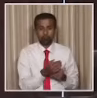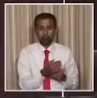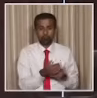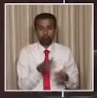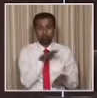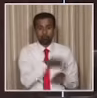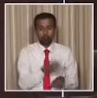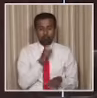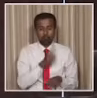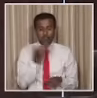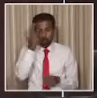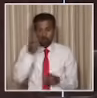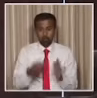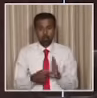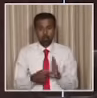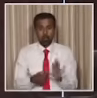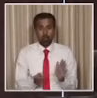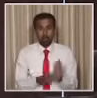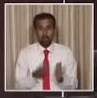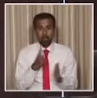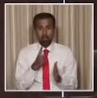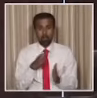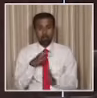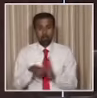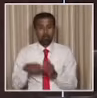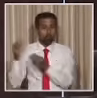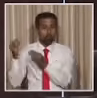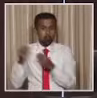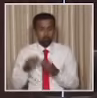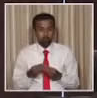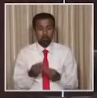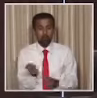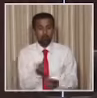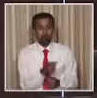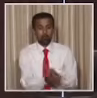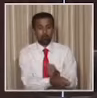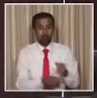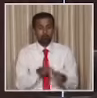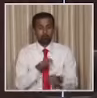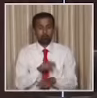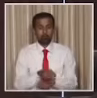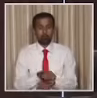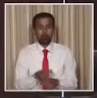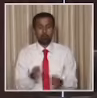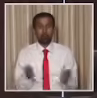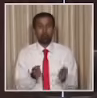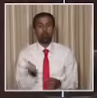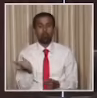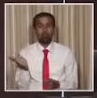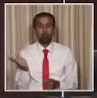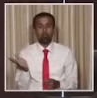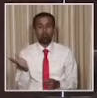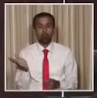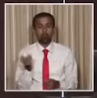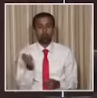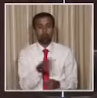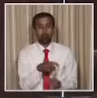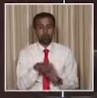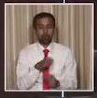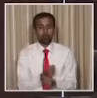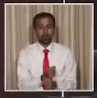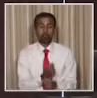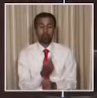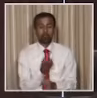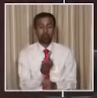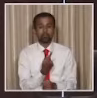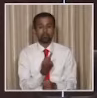dala hal metric ton laksa ganana merata genalla me hal wi asunu nelana welawi dan ada welinda pole mokadda welata Wih kilo ya kaki kita kia